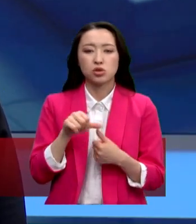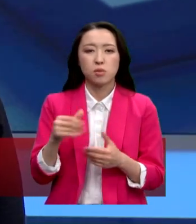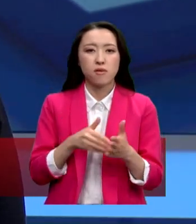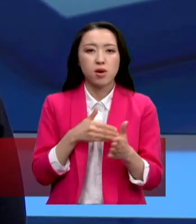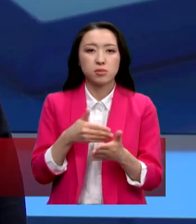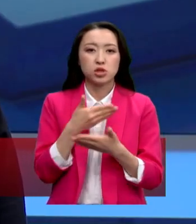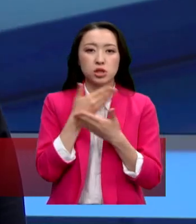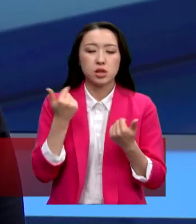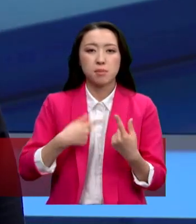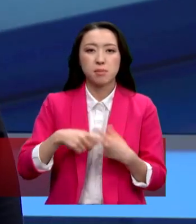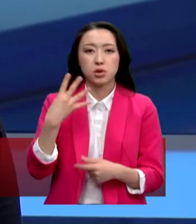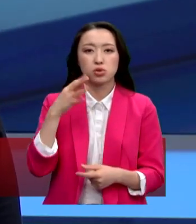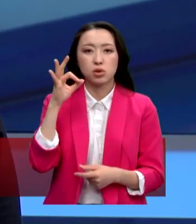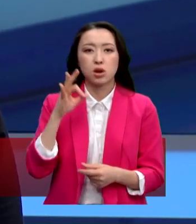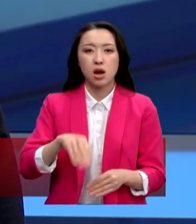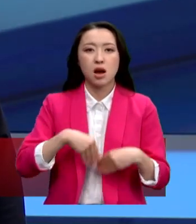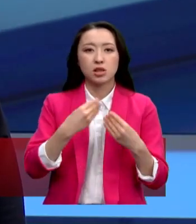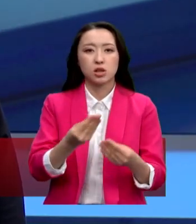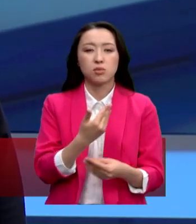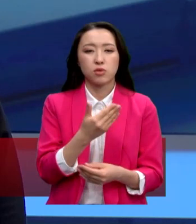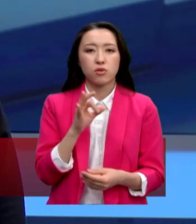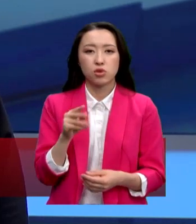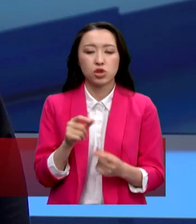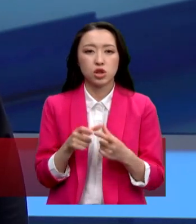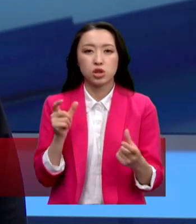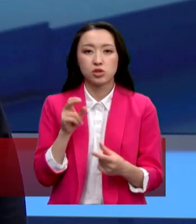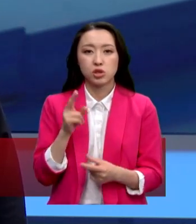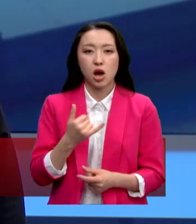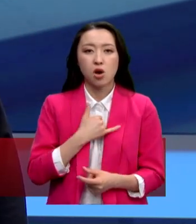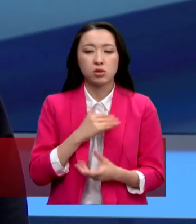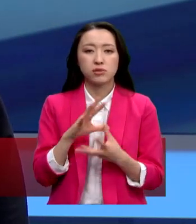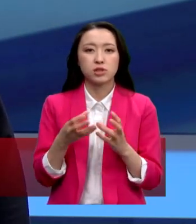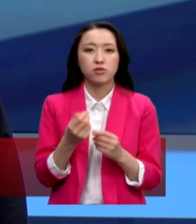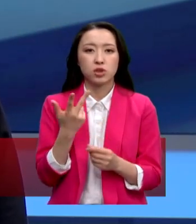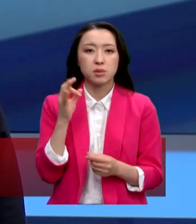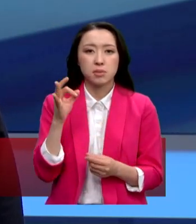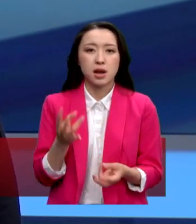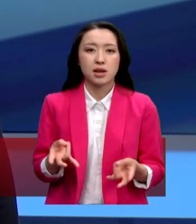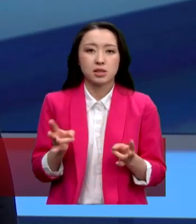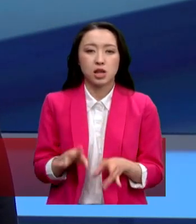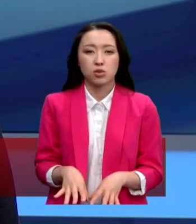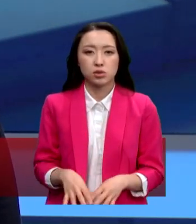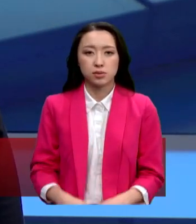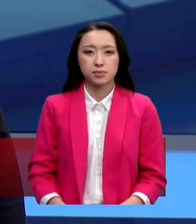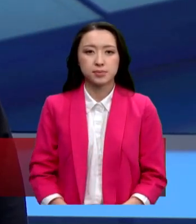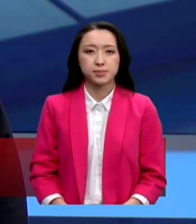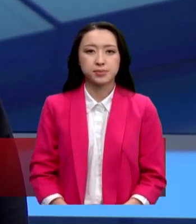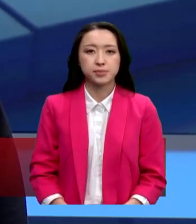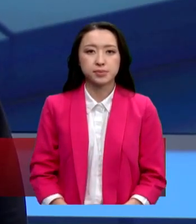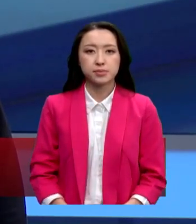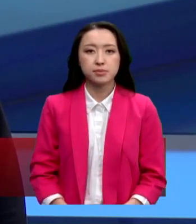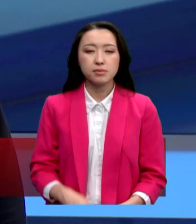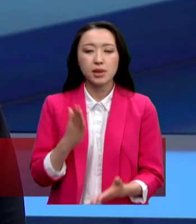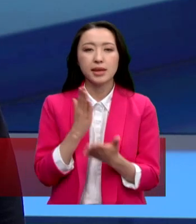прибыли, потому что мы 40% отдаем агрегатору от чека, а у нас всего 3% остается, вы выше об этом сказали. А есть